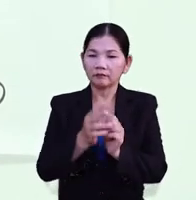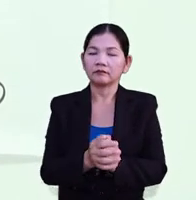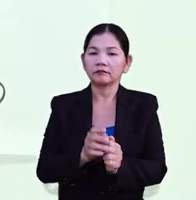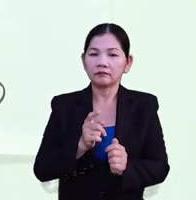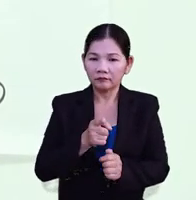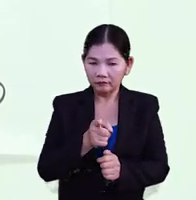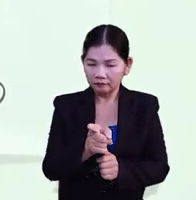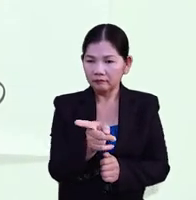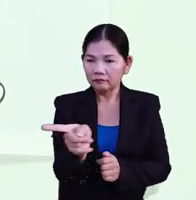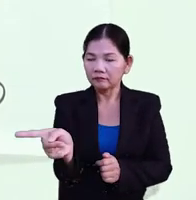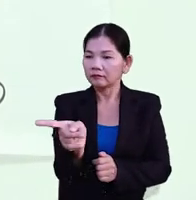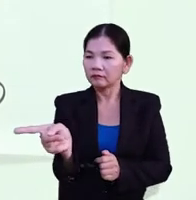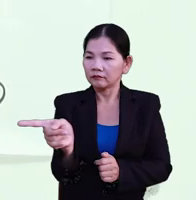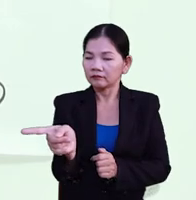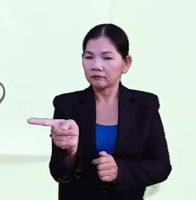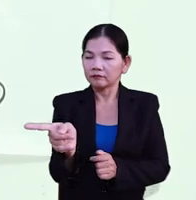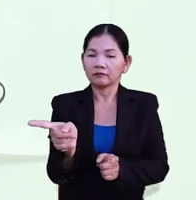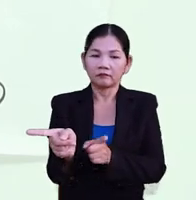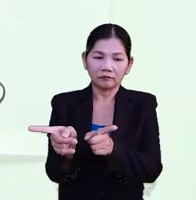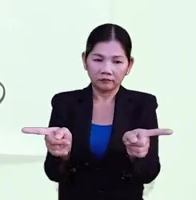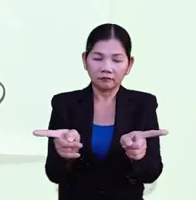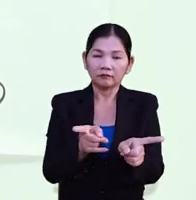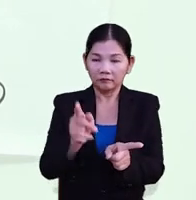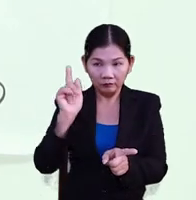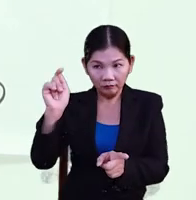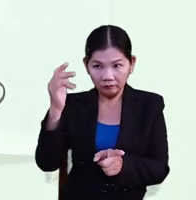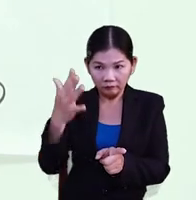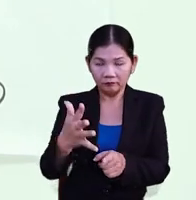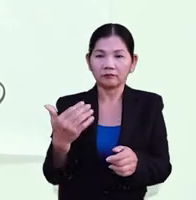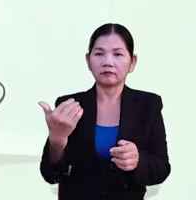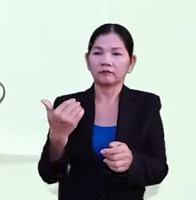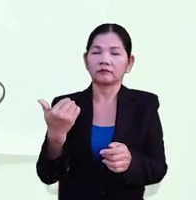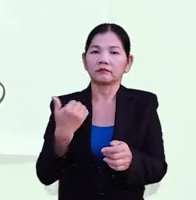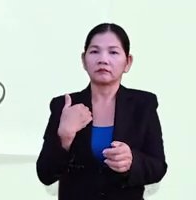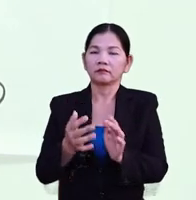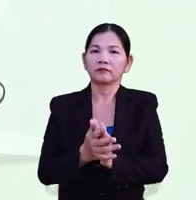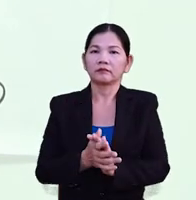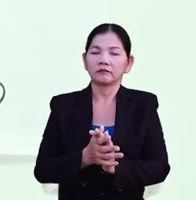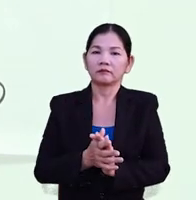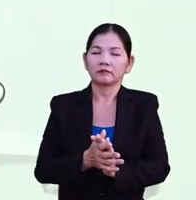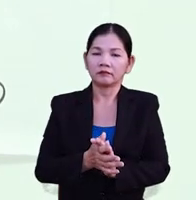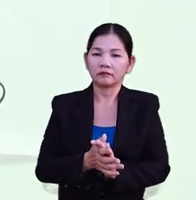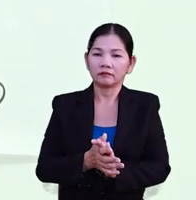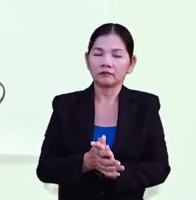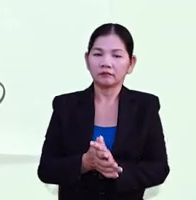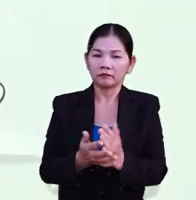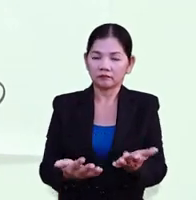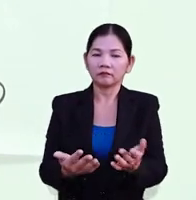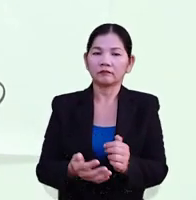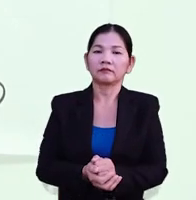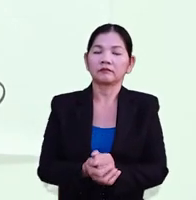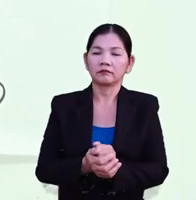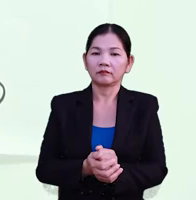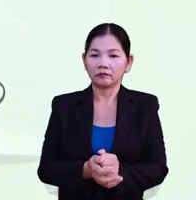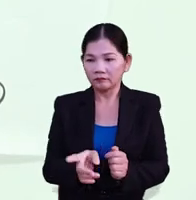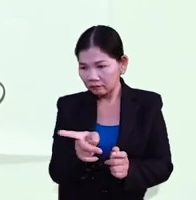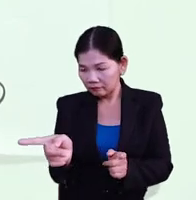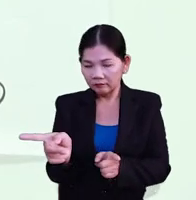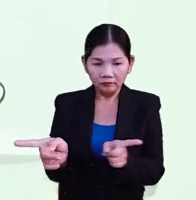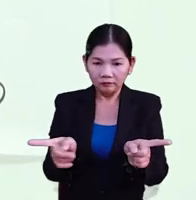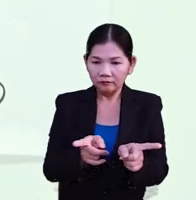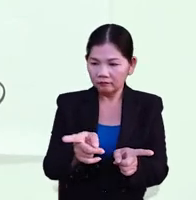ចាបែបនេះនៅក្នុងរូបភាពរបស់យើងថាតើព្រួញហ្នឹងចាព្រួញហ្នឹងបាត់ទៅខាង